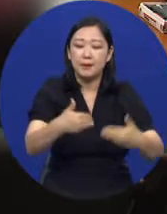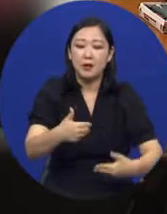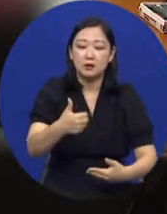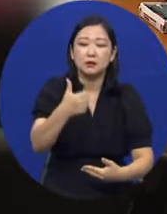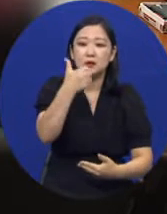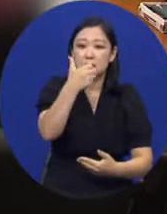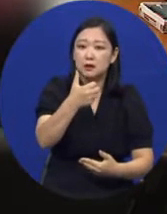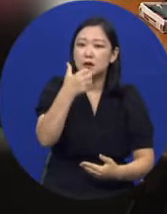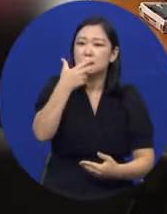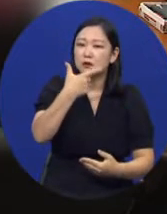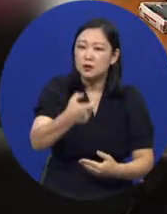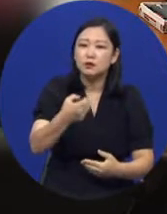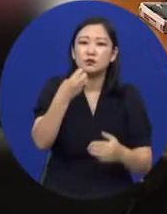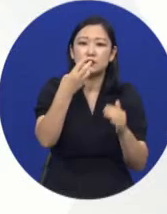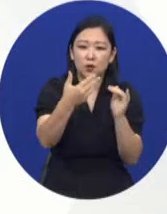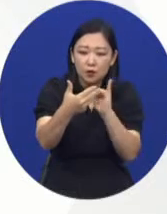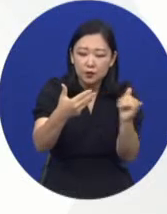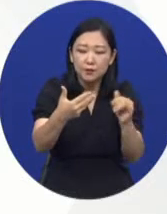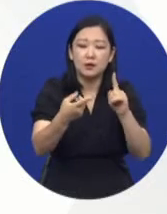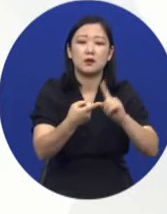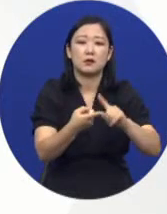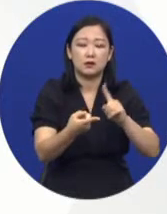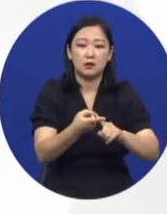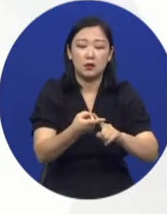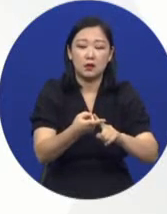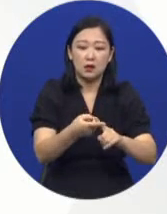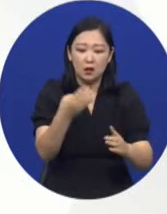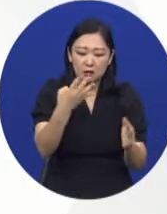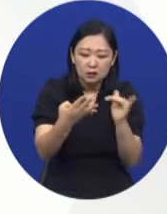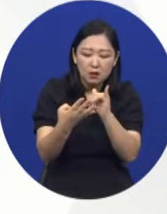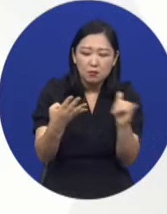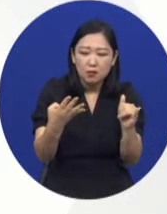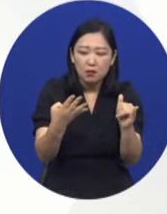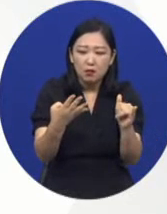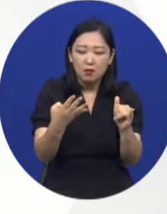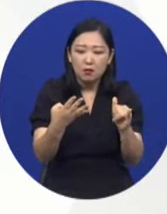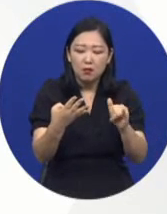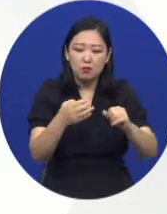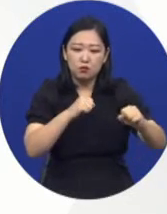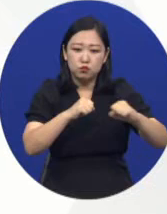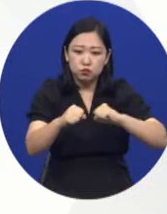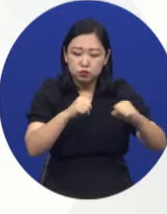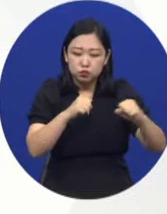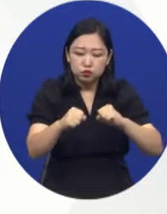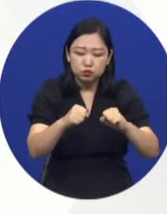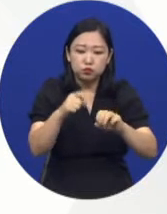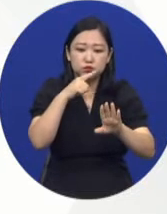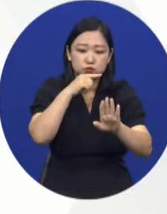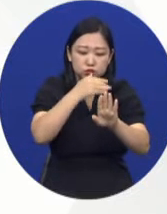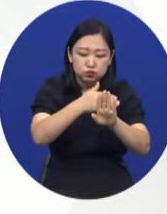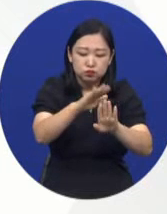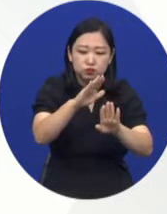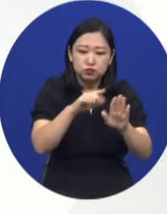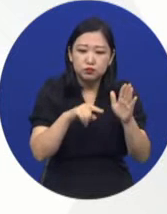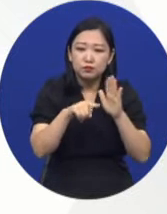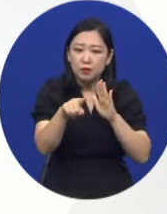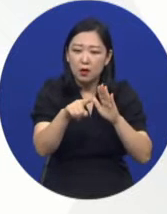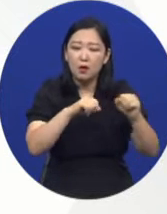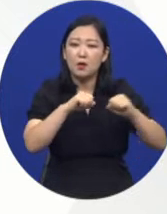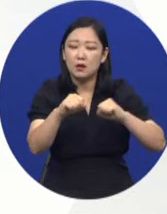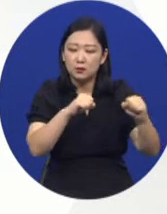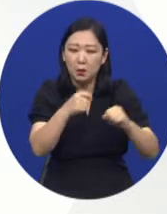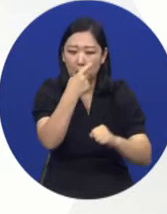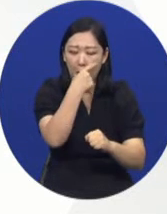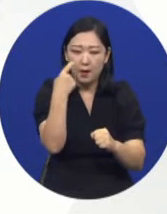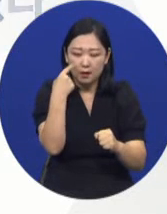68명의 특별재심 청구 소송에서 수용인 4명이 무장대 활동과 월북 전력 등이 확인된다며